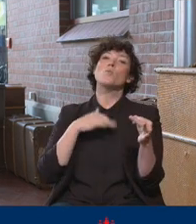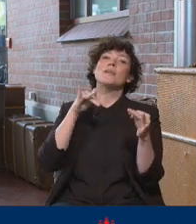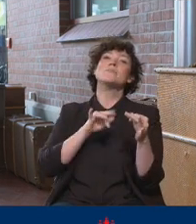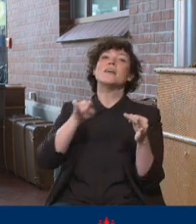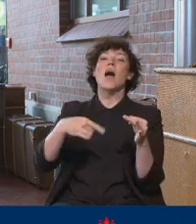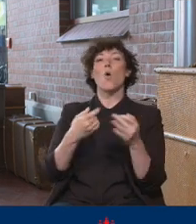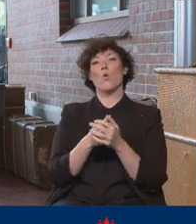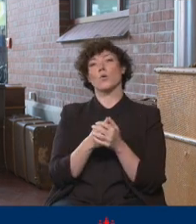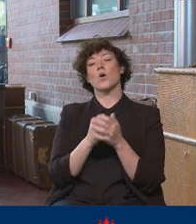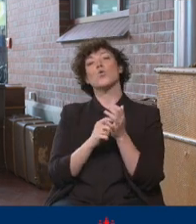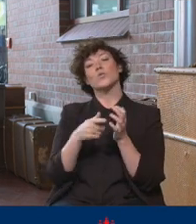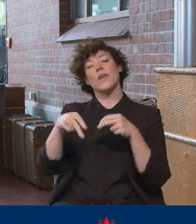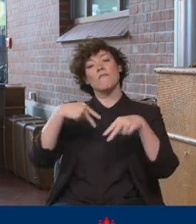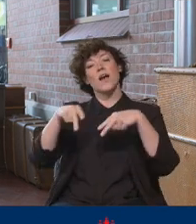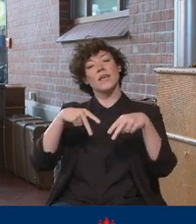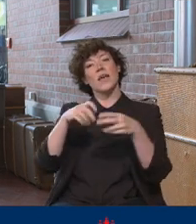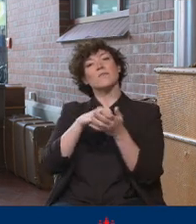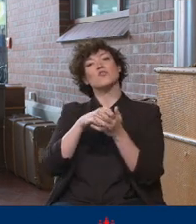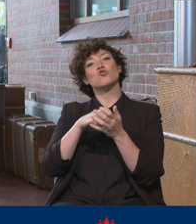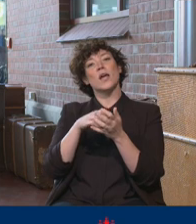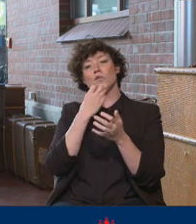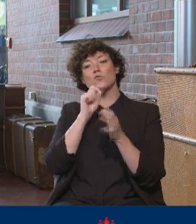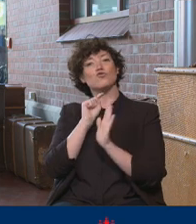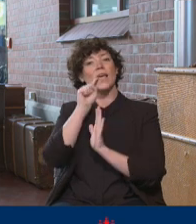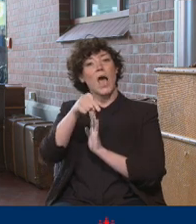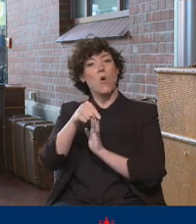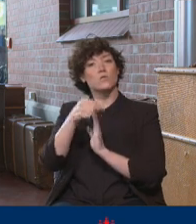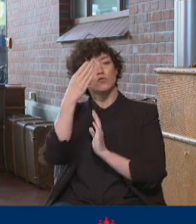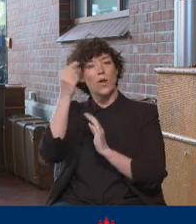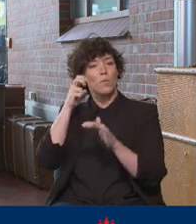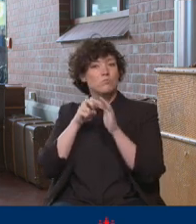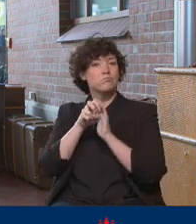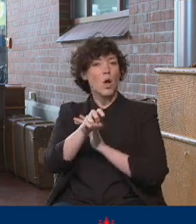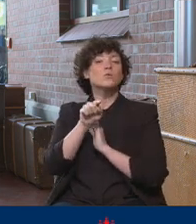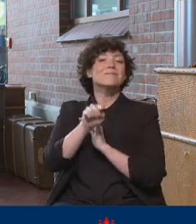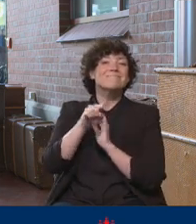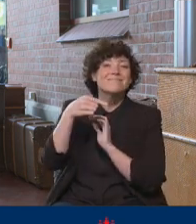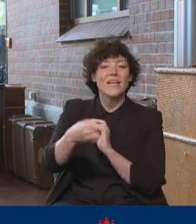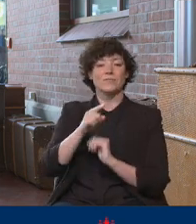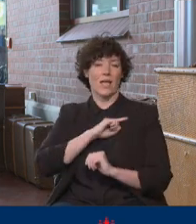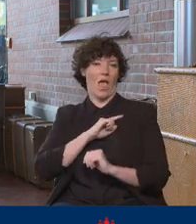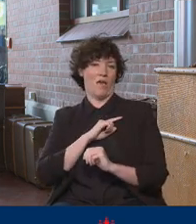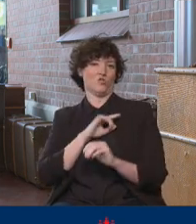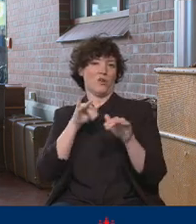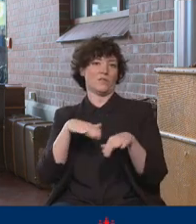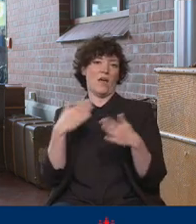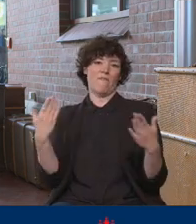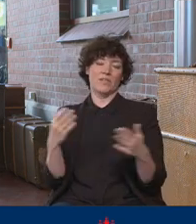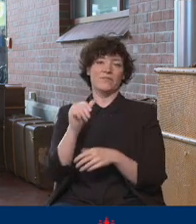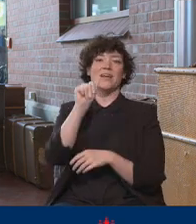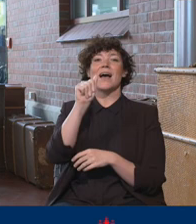aus stadteinwärts also die die hamburg verlassen wollen die haben die eigenschaft dass sie dann den knoten am tings straße